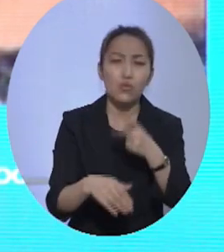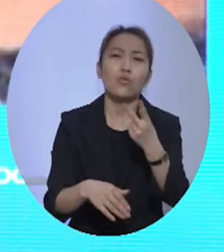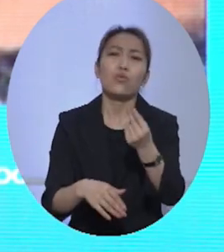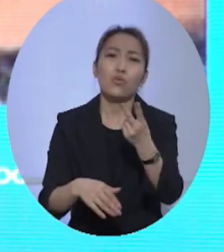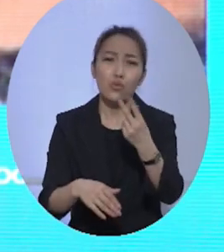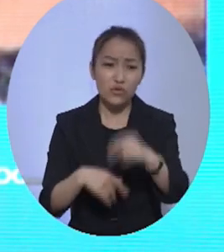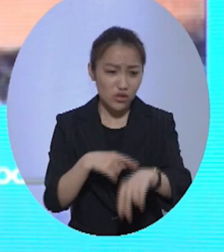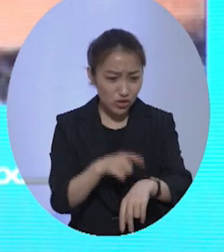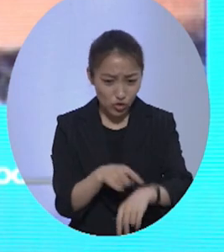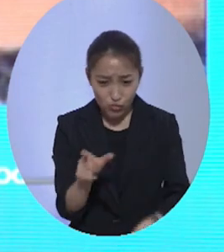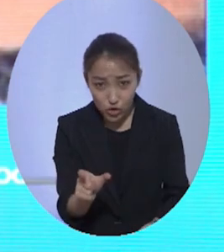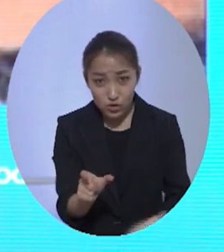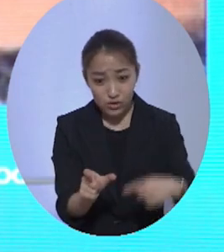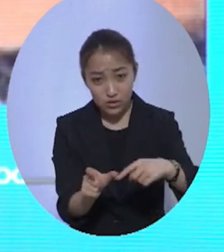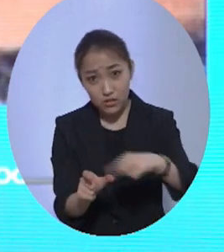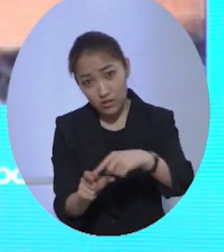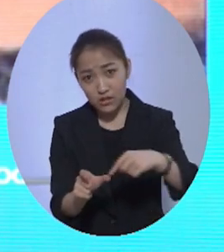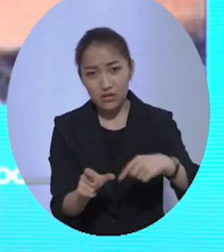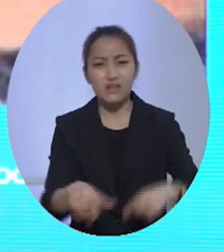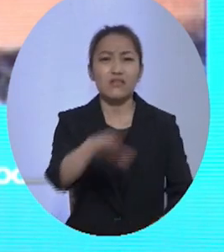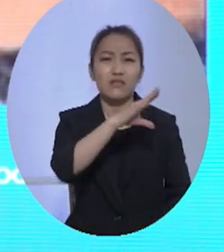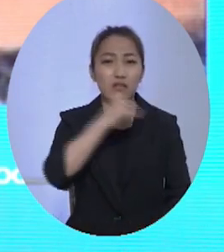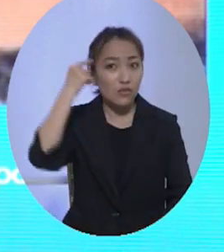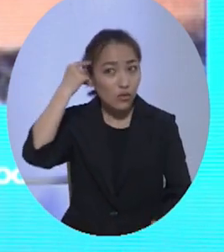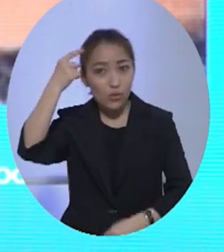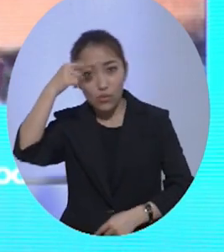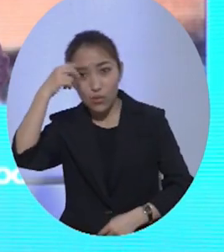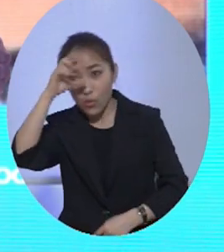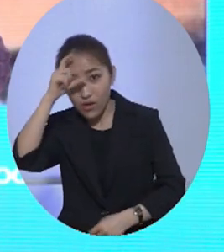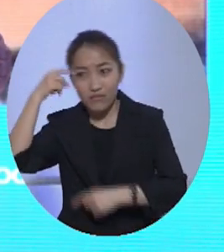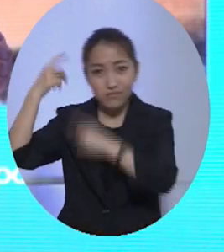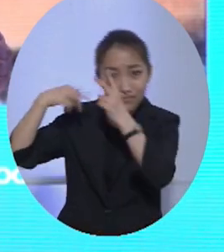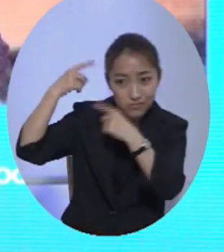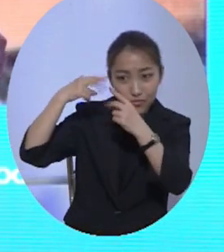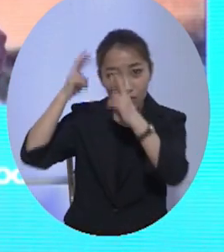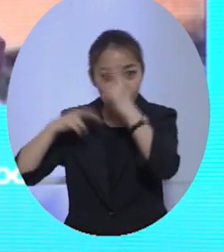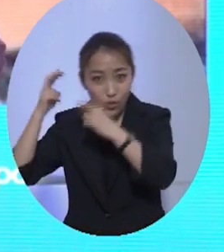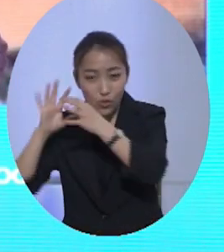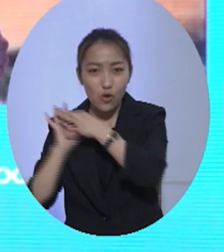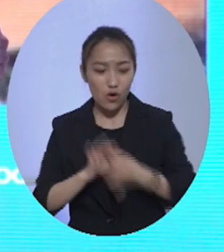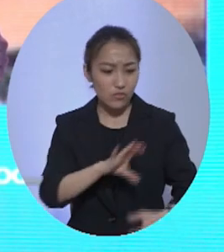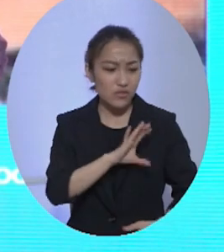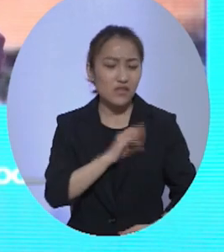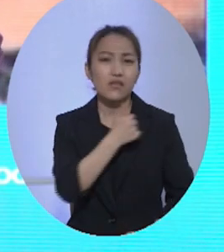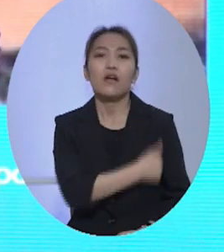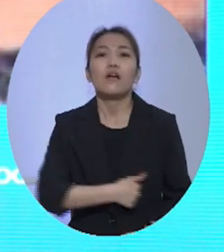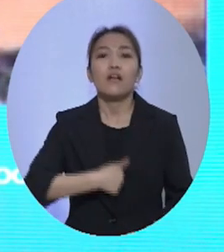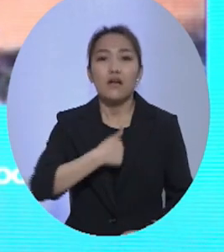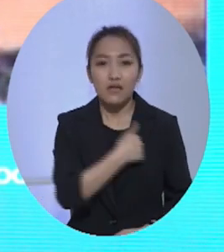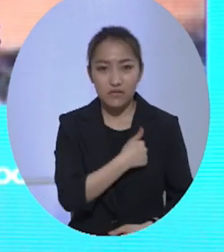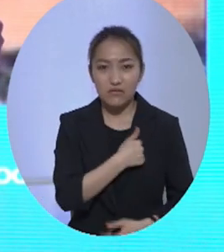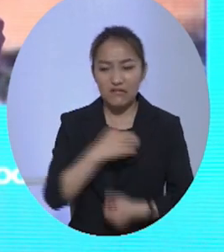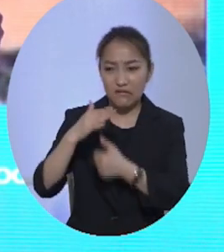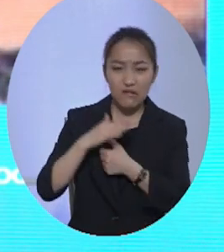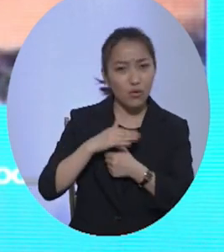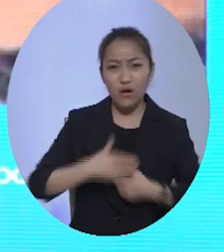цаг хугацаанд бид оюун ухаанаараа сэтгэл хангалуун тэр гадаад ертөнцид дарлагдахгүйгээр би нэг зөвхөн тийм нэг брэнд